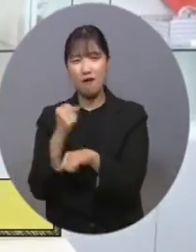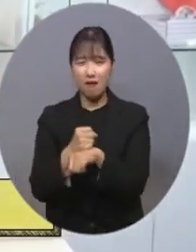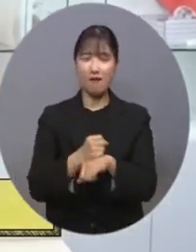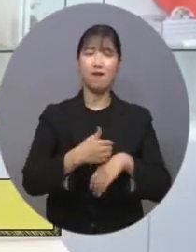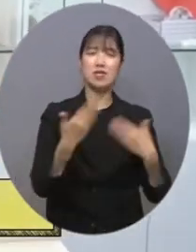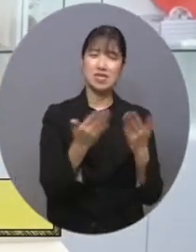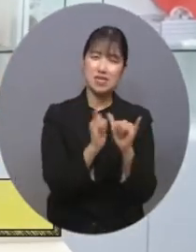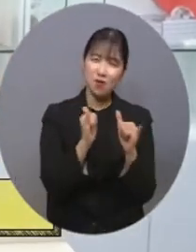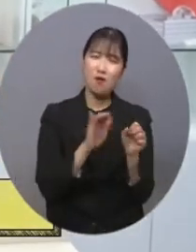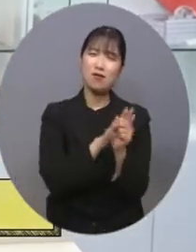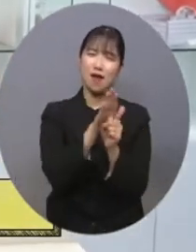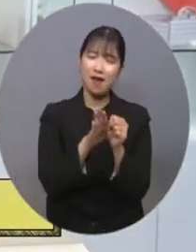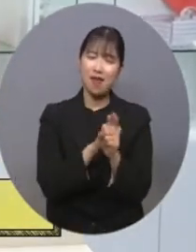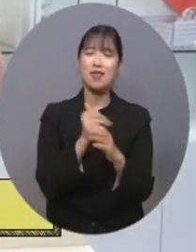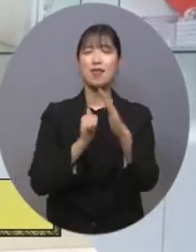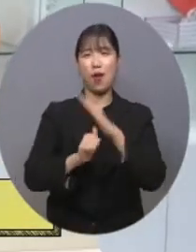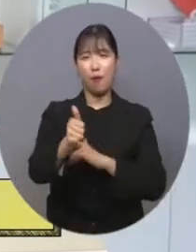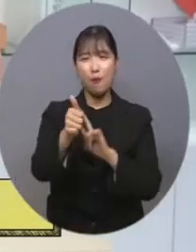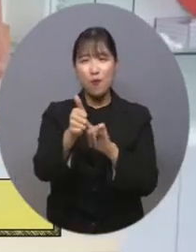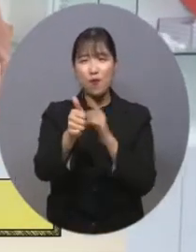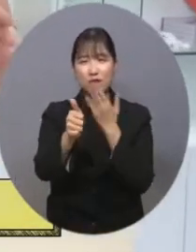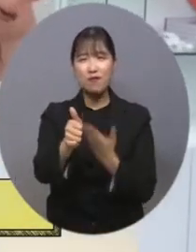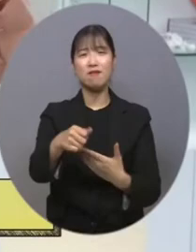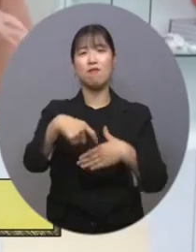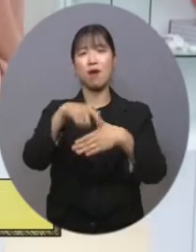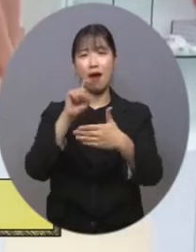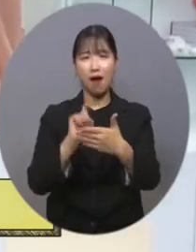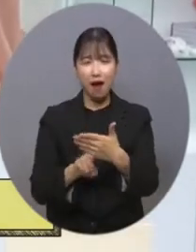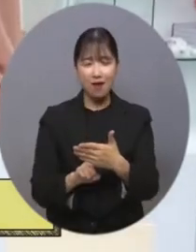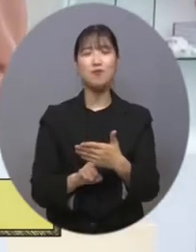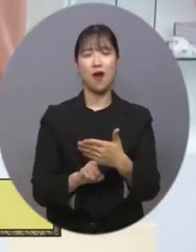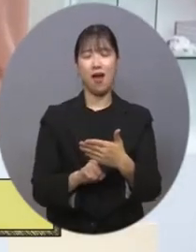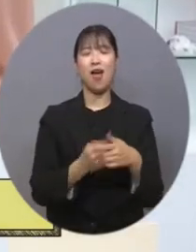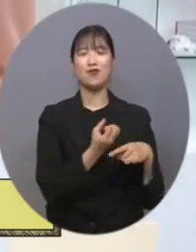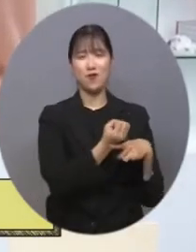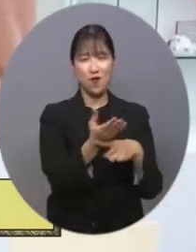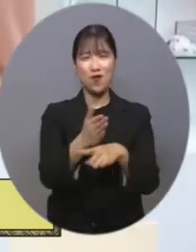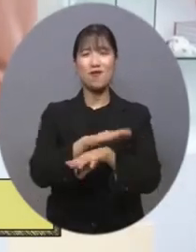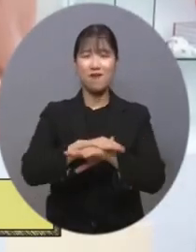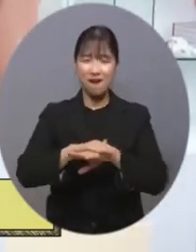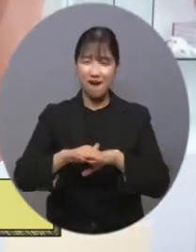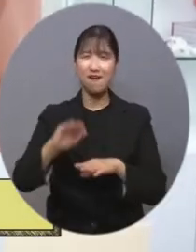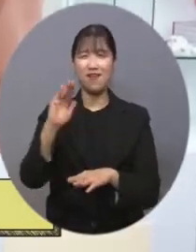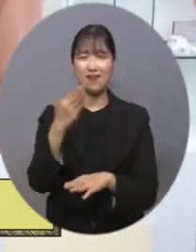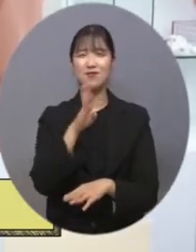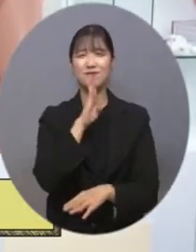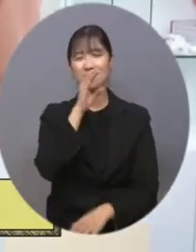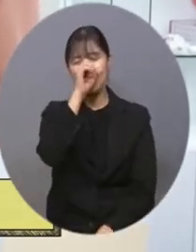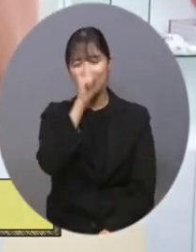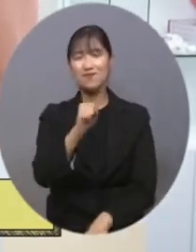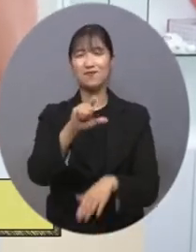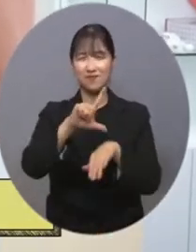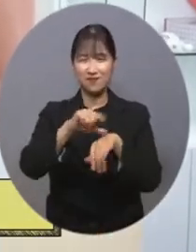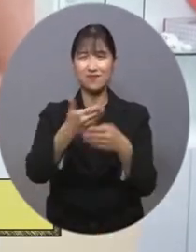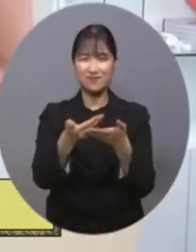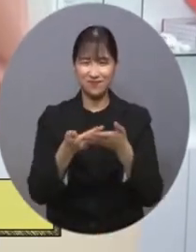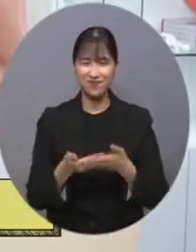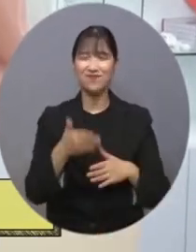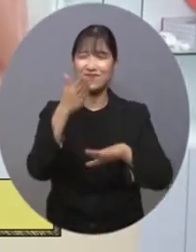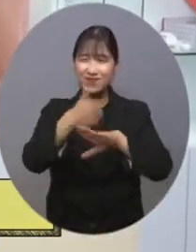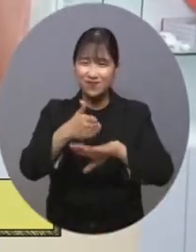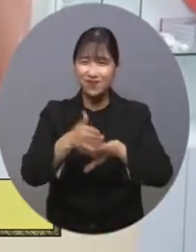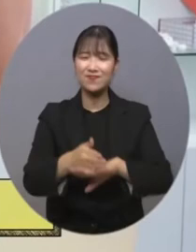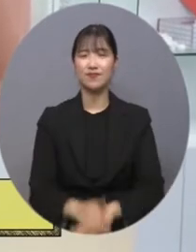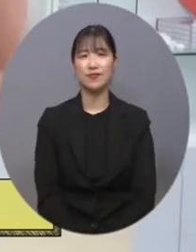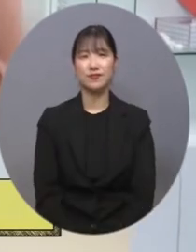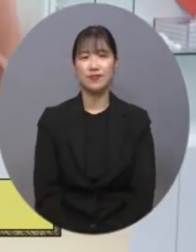직원분도 너무 사랑하시는 대표님의 마음이 저희 모두한테 다들 지금 전해진 것 같아서 네. 너무 좋은 시간이었습니다. 대표님 네.